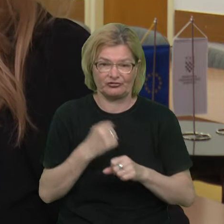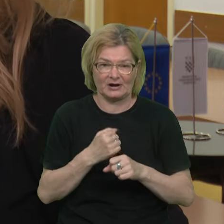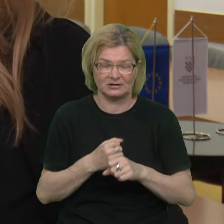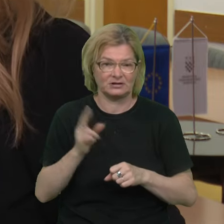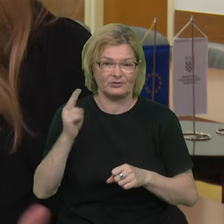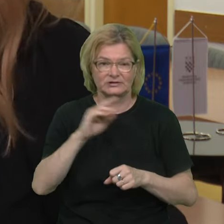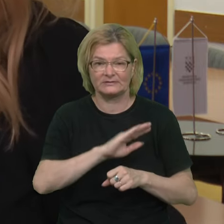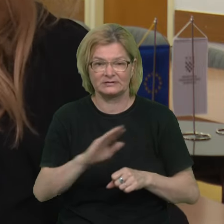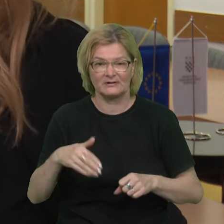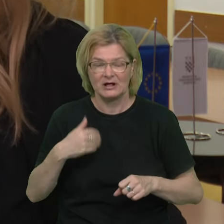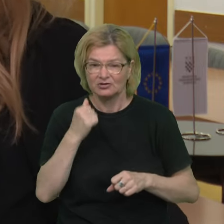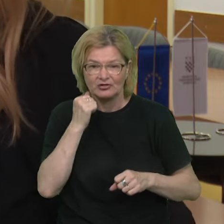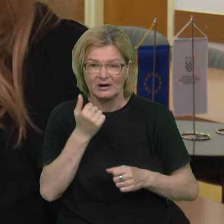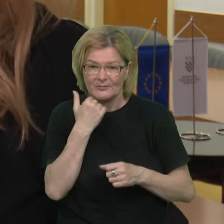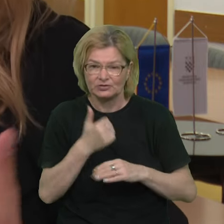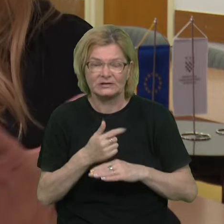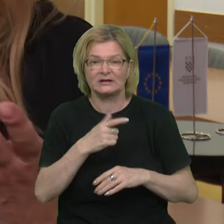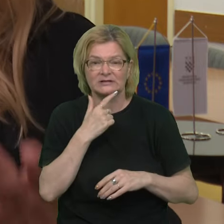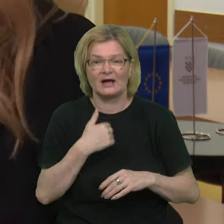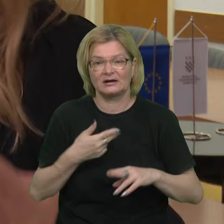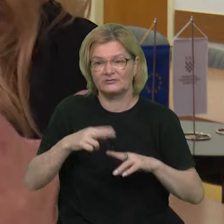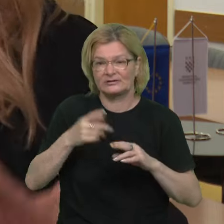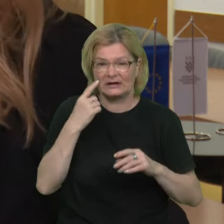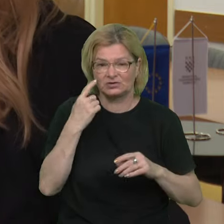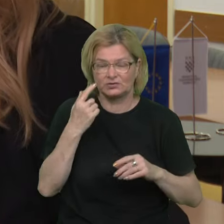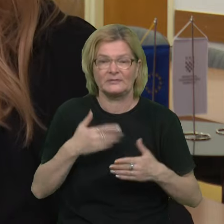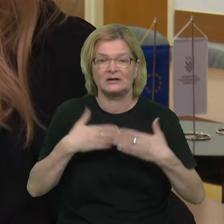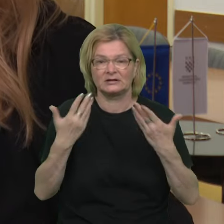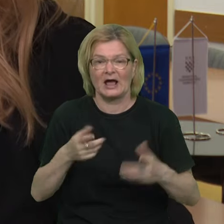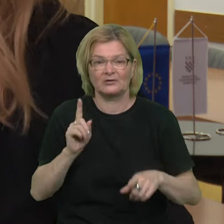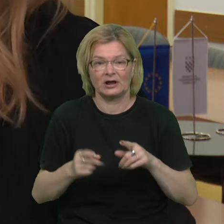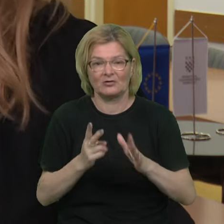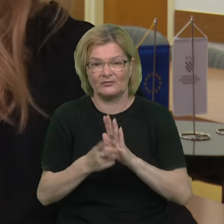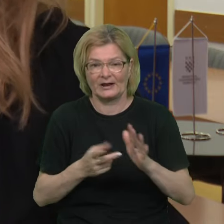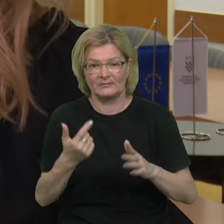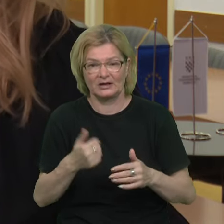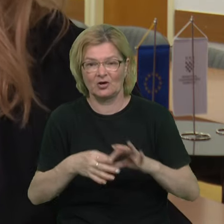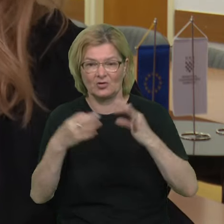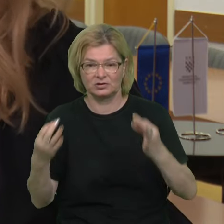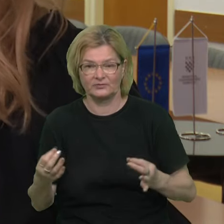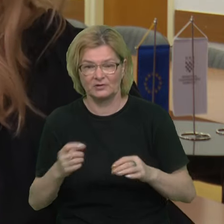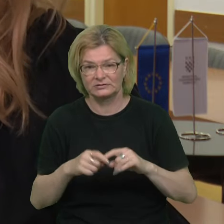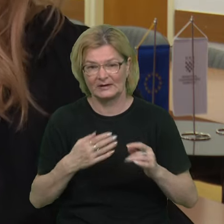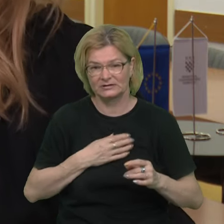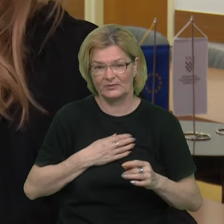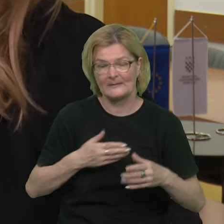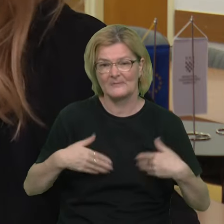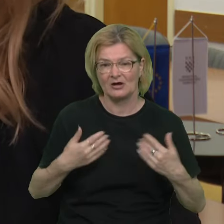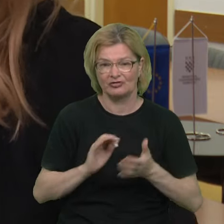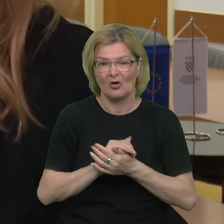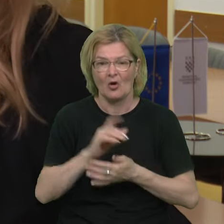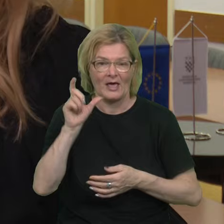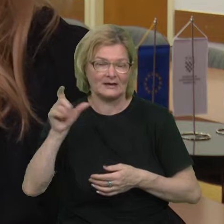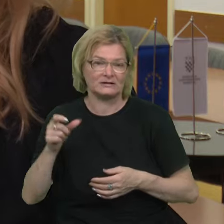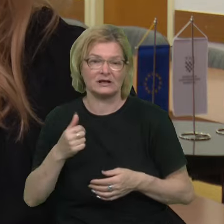više raditi i pozivati sve mlade žene poduzetnici ili starije nas sa više iskustva da daju neko vrijeme i odvoje u stvari za svoje